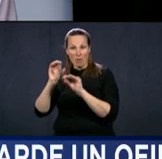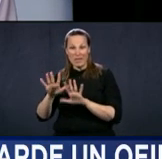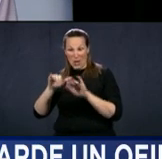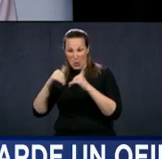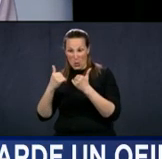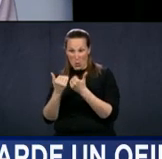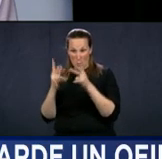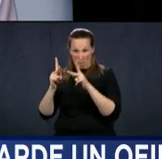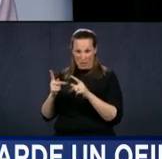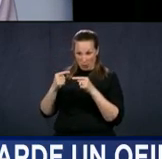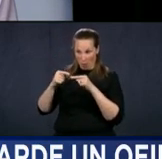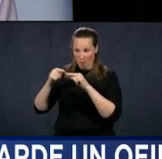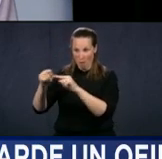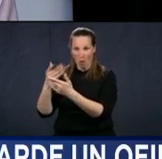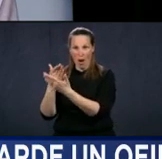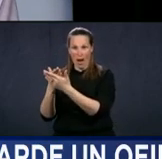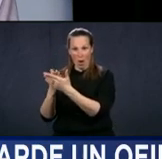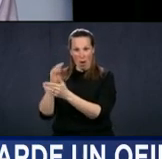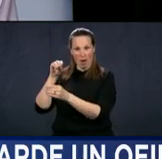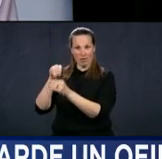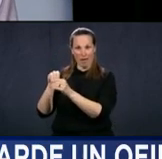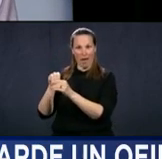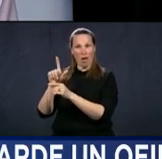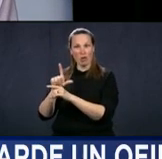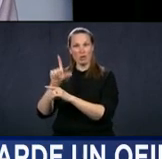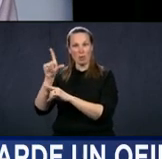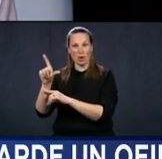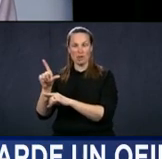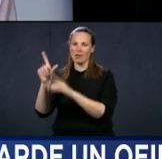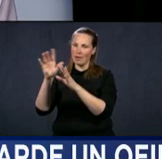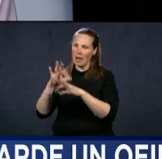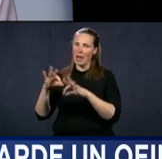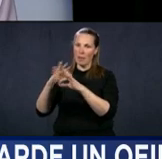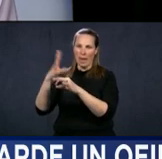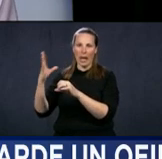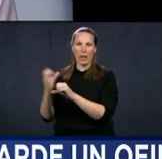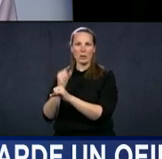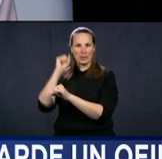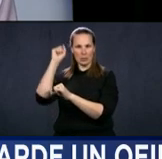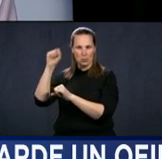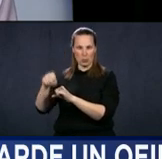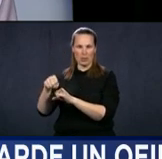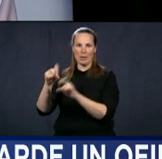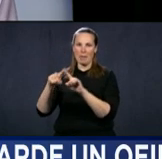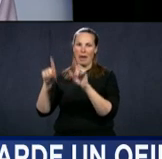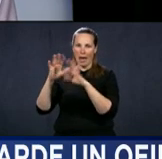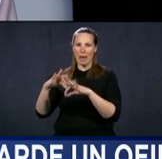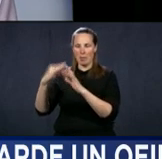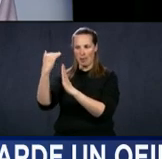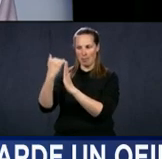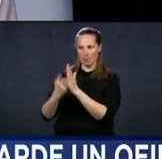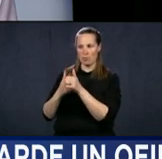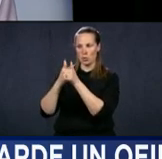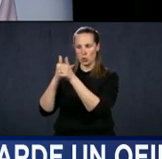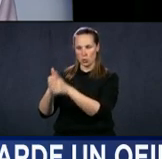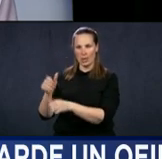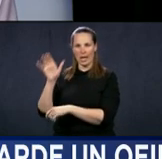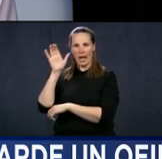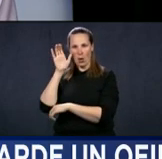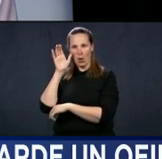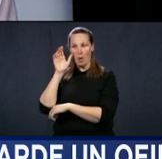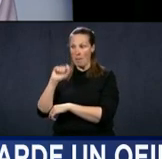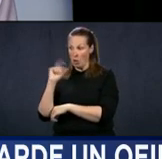les personnes qui vont être dans ces milieux-là, bien oui, on va réussir cette opération de réouverture graduelle des écoles avec la collaboration de tout le